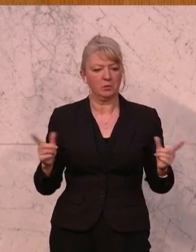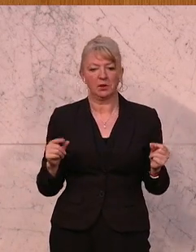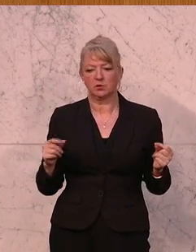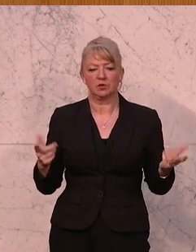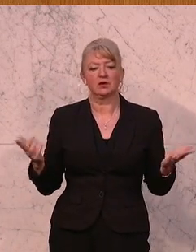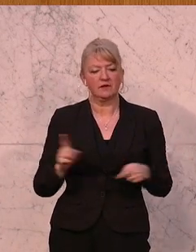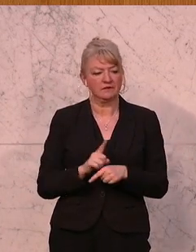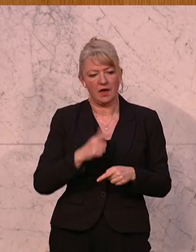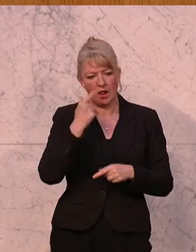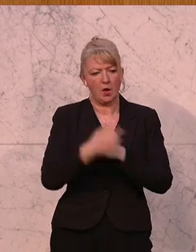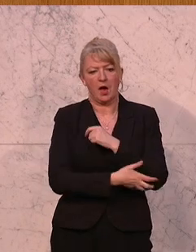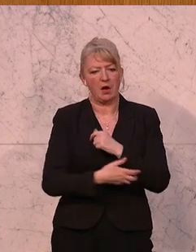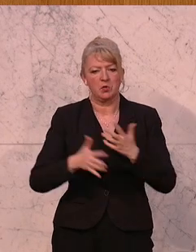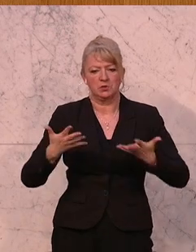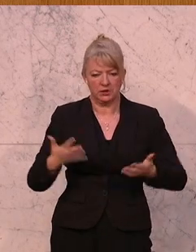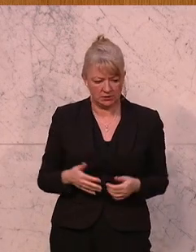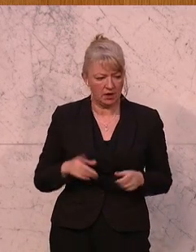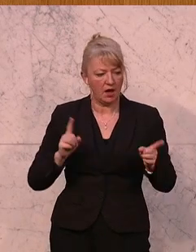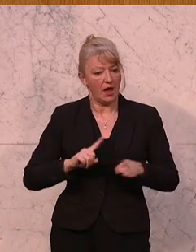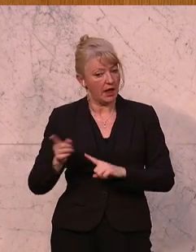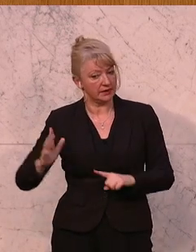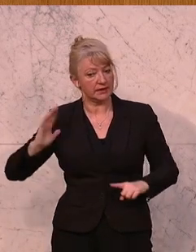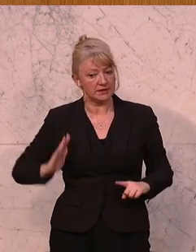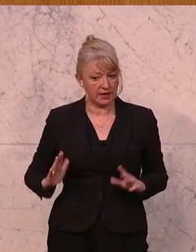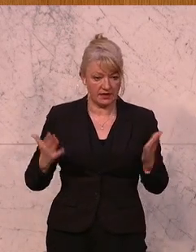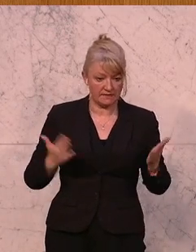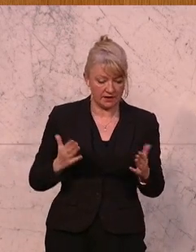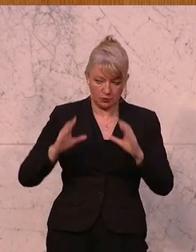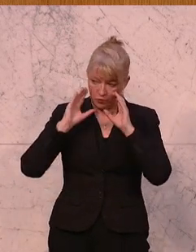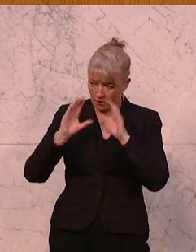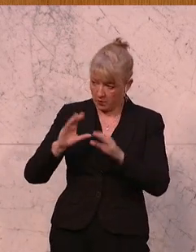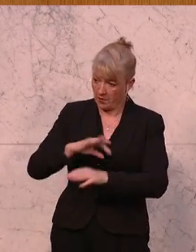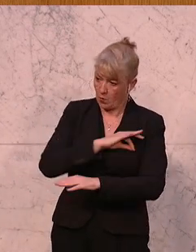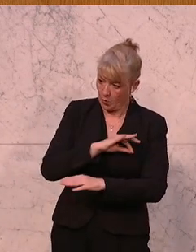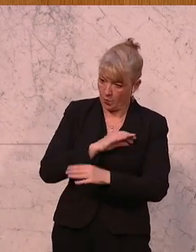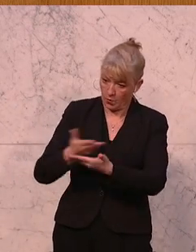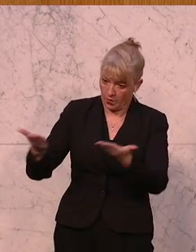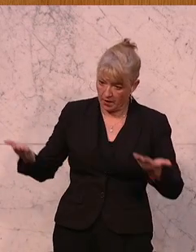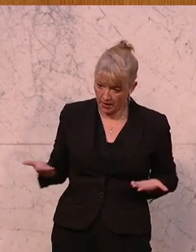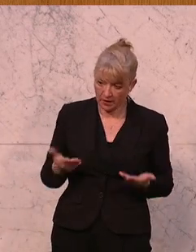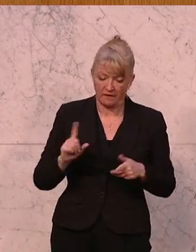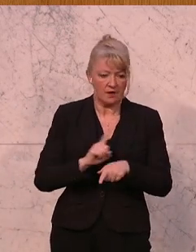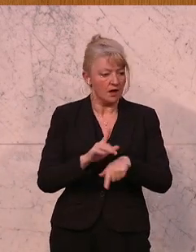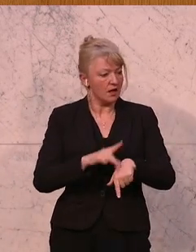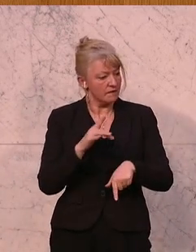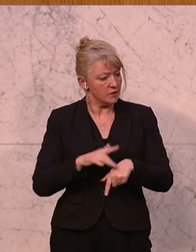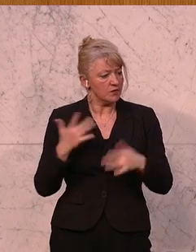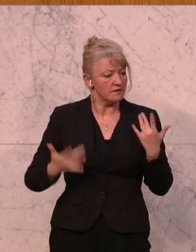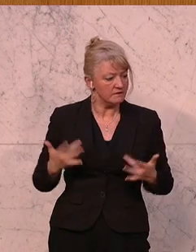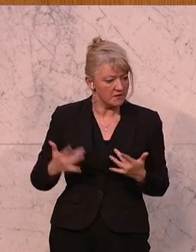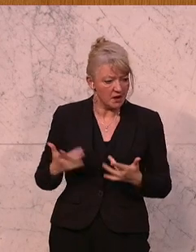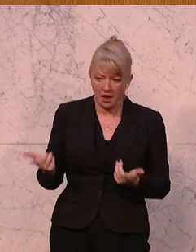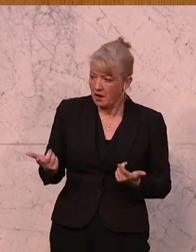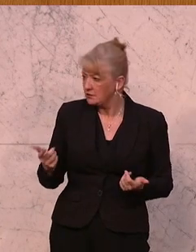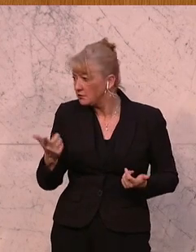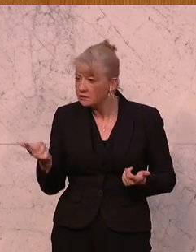Bevölkerung Armut leiden müssen. Und die andere Seite waren die ÖVP-Kolleginnen und Kollegen, wo man so das Gefühl hat, dass die oft vielleicht gar nicht aus dem Parlament